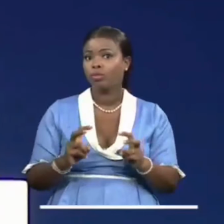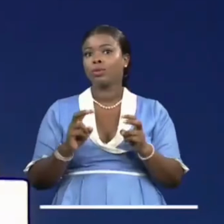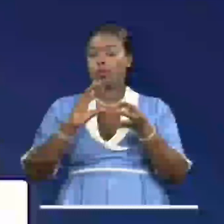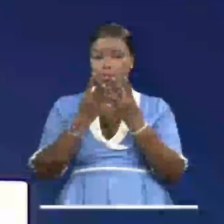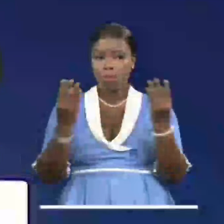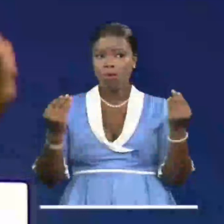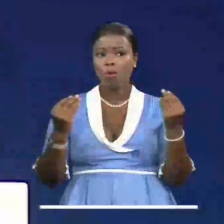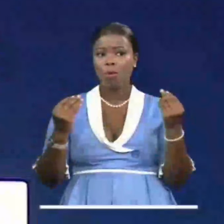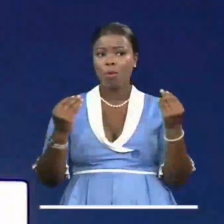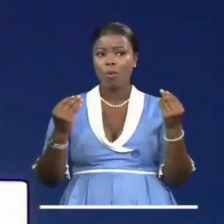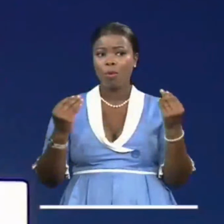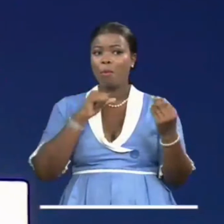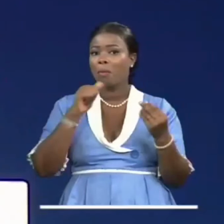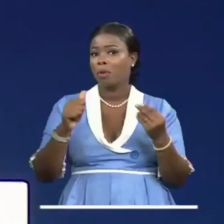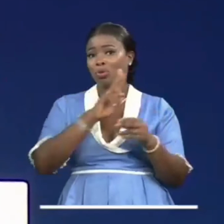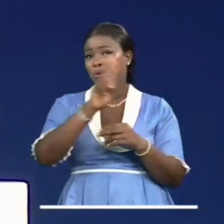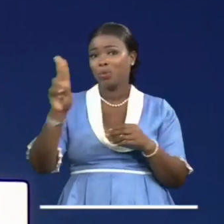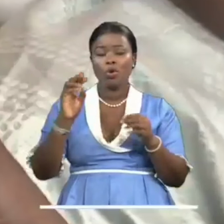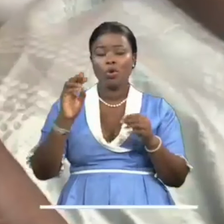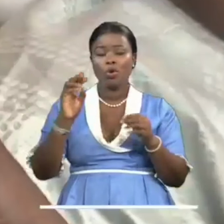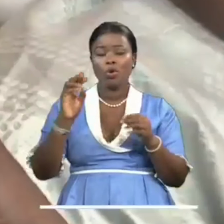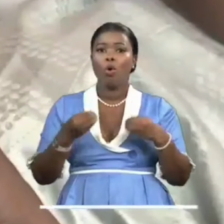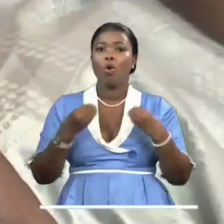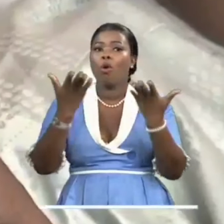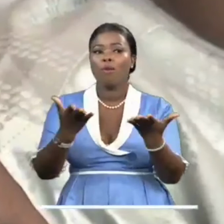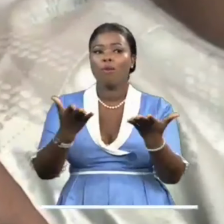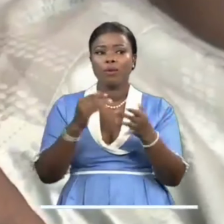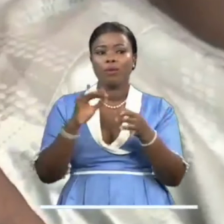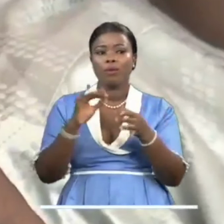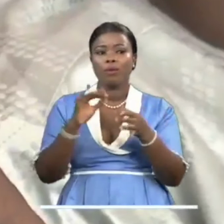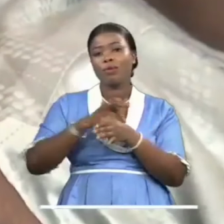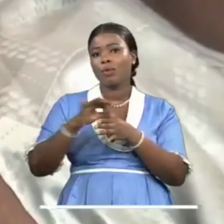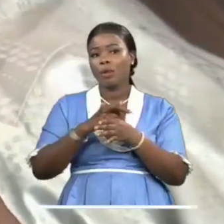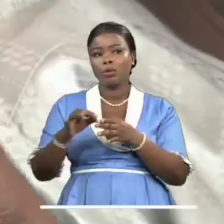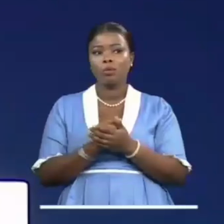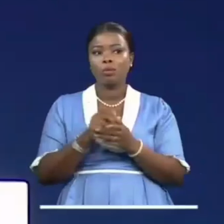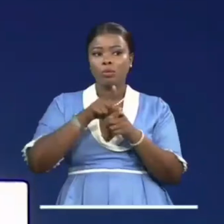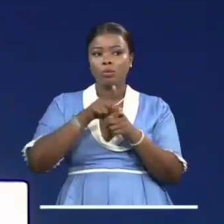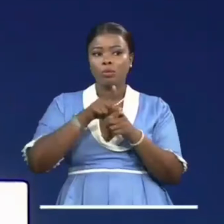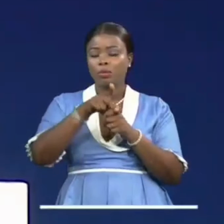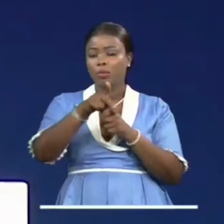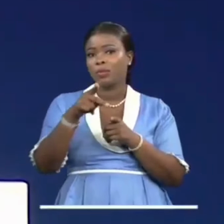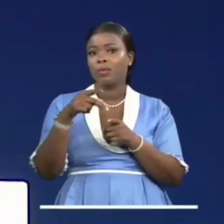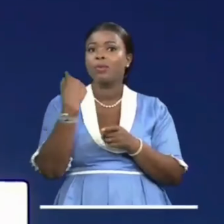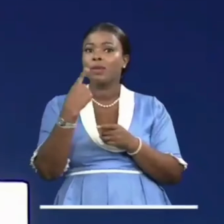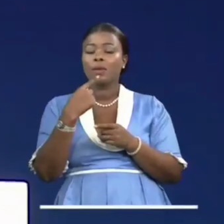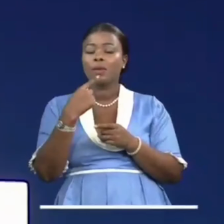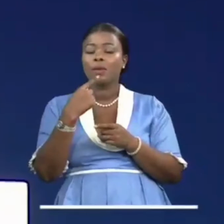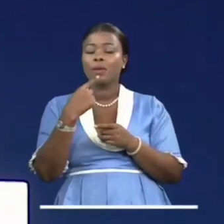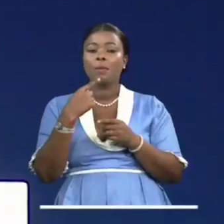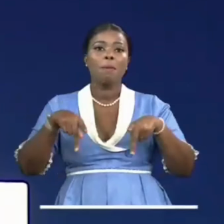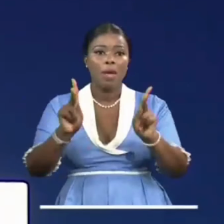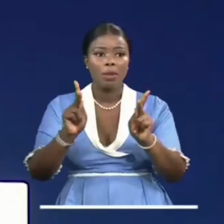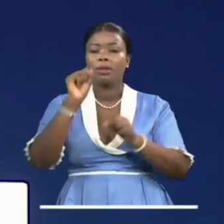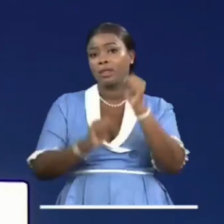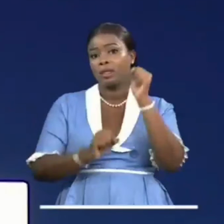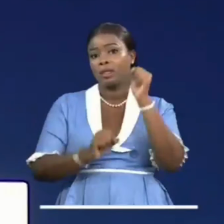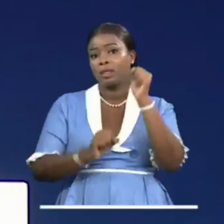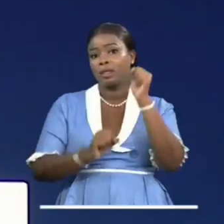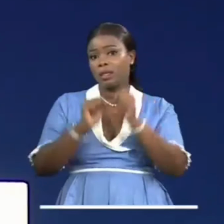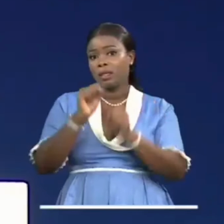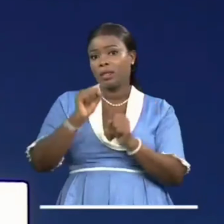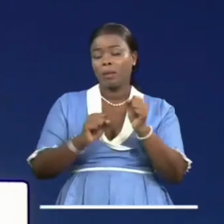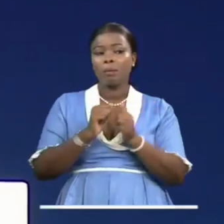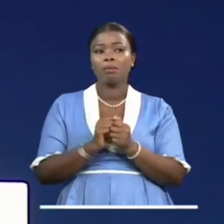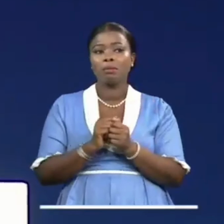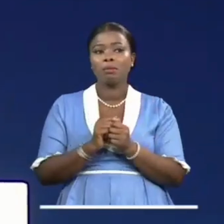pas une offre à côté qui est notamment la formation professionnelle et technique qui permet de capter tous ceux qui sortent du système classique je